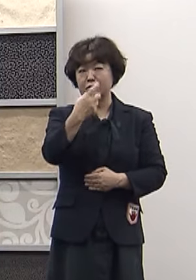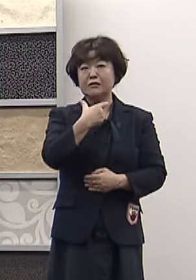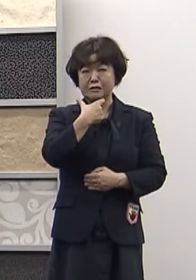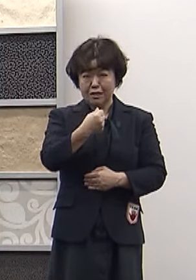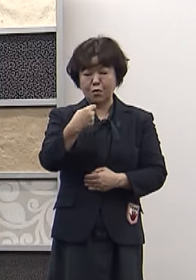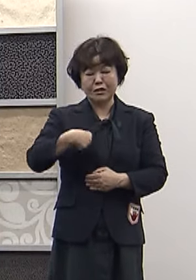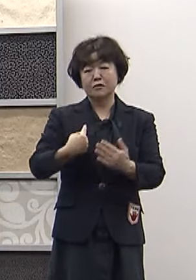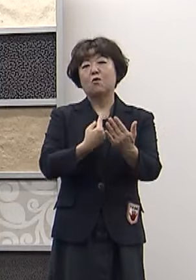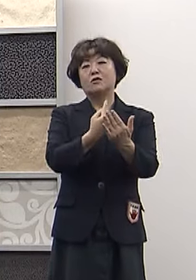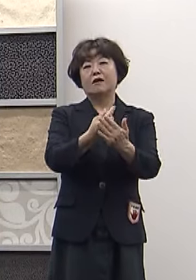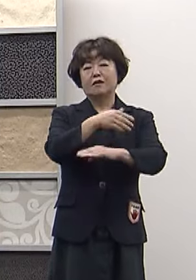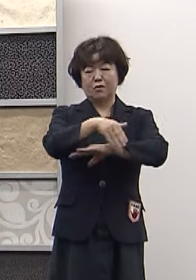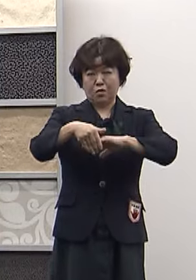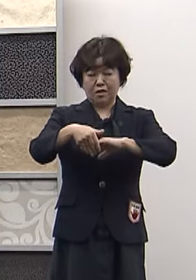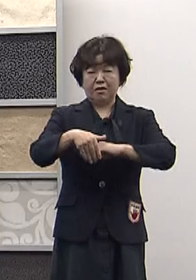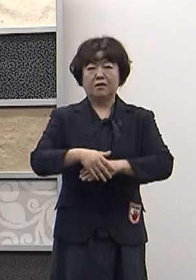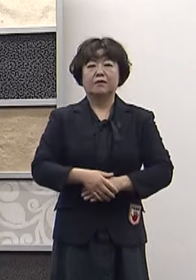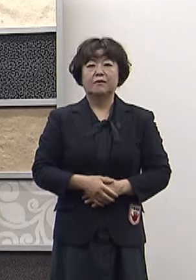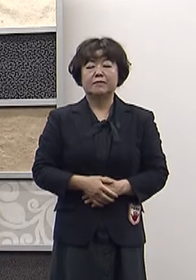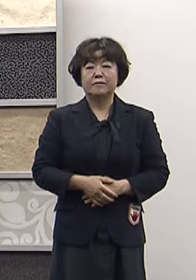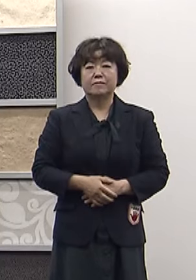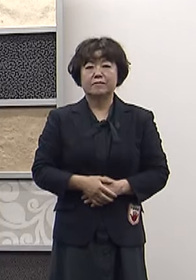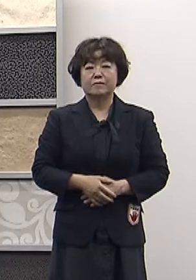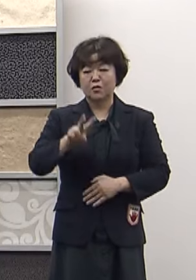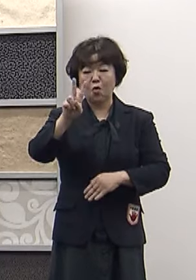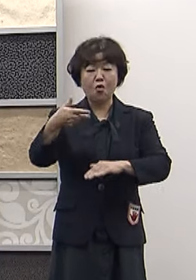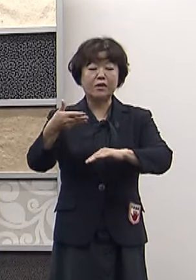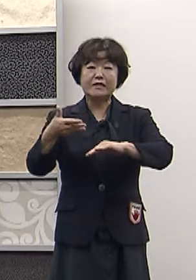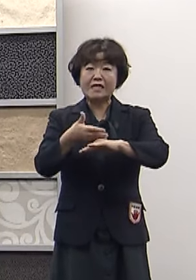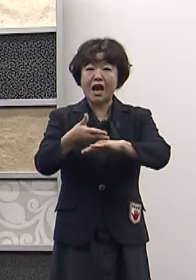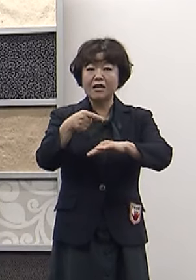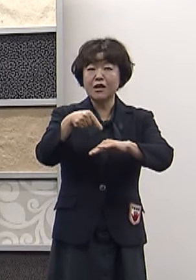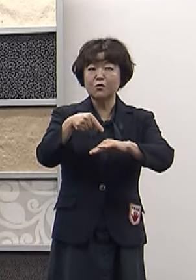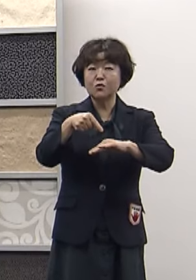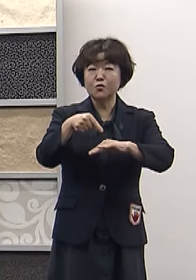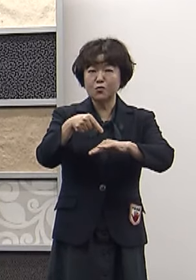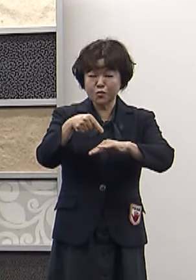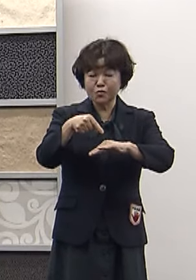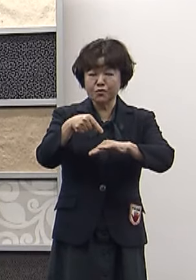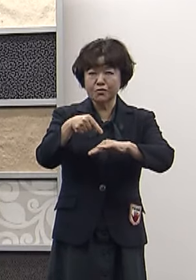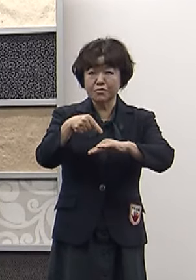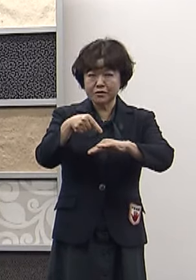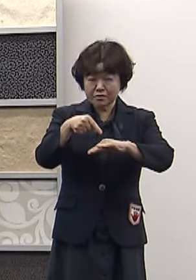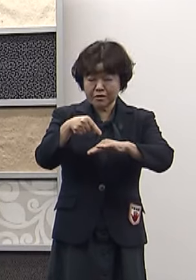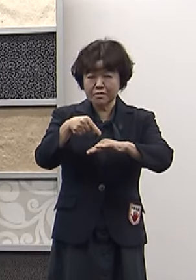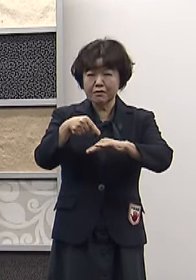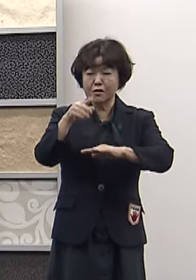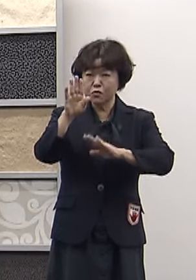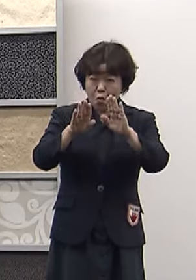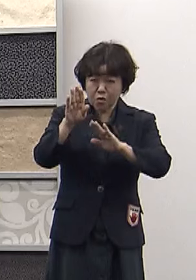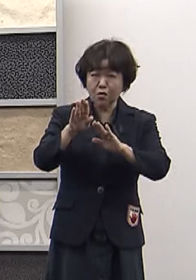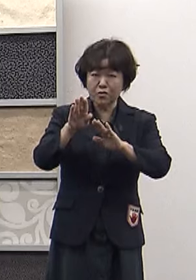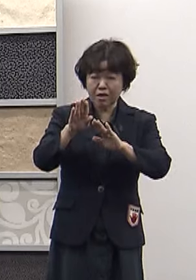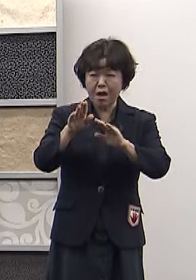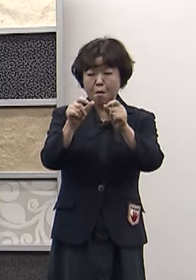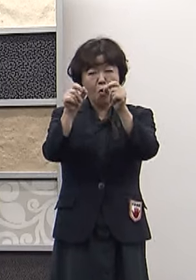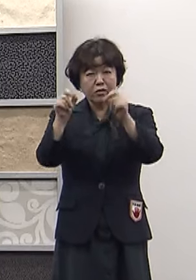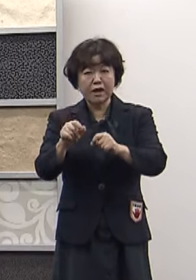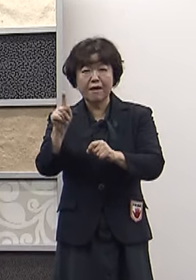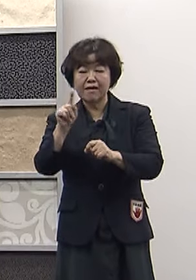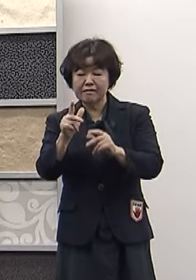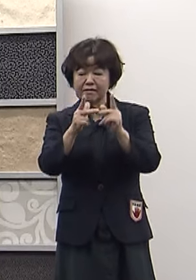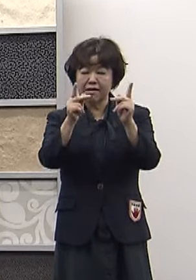私も参加したいと思います。このリハーサル通しまして明らかとなった運用上の問題点、課題、これをしっかりと改